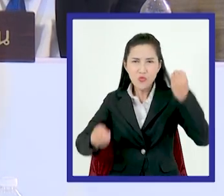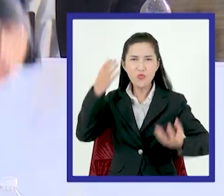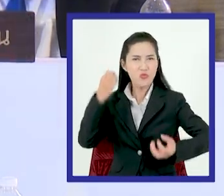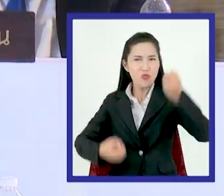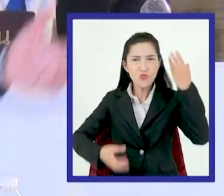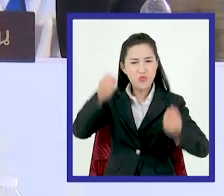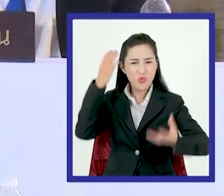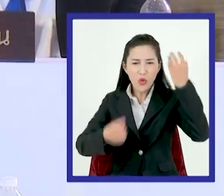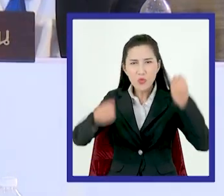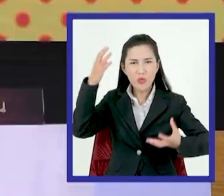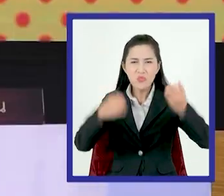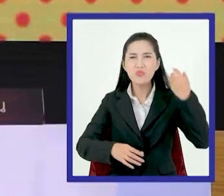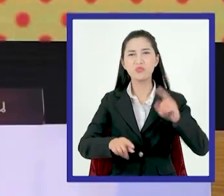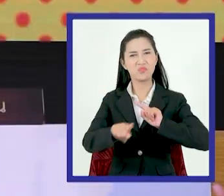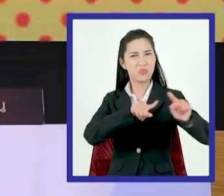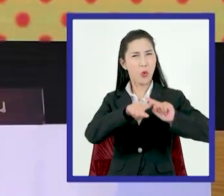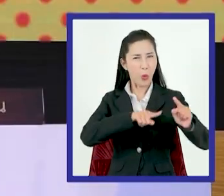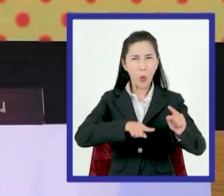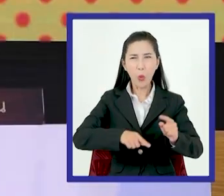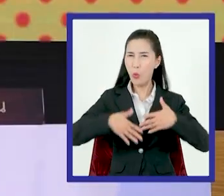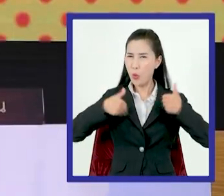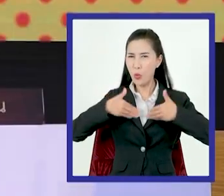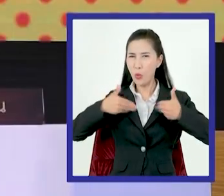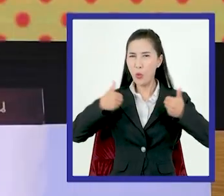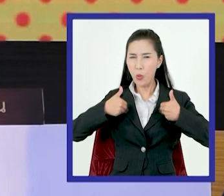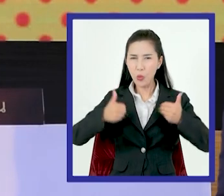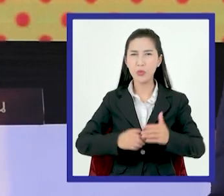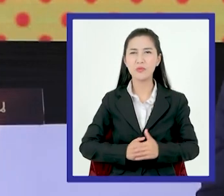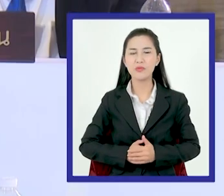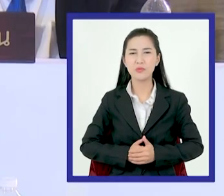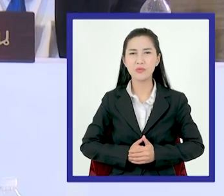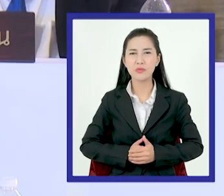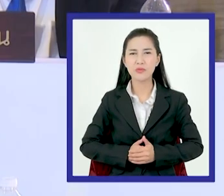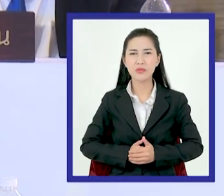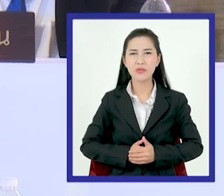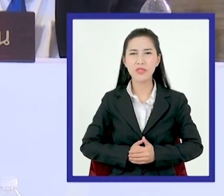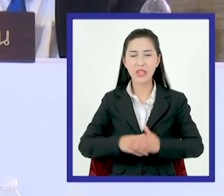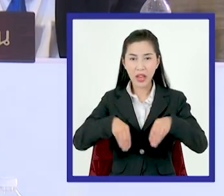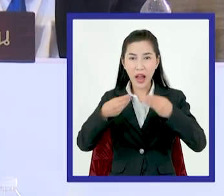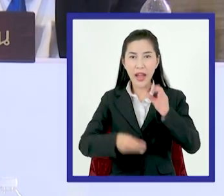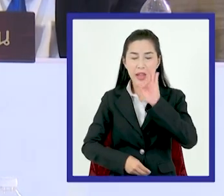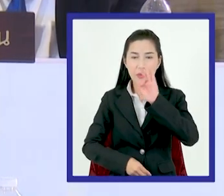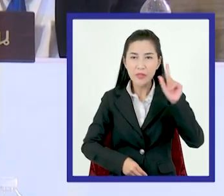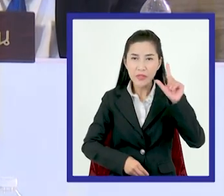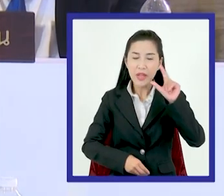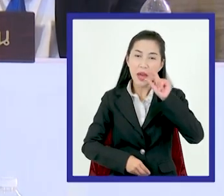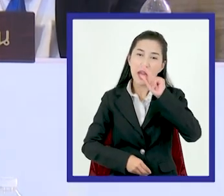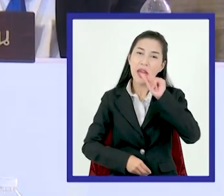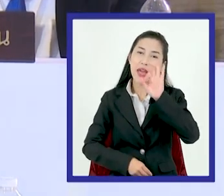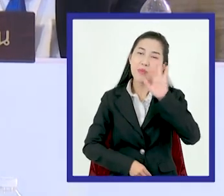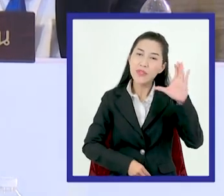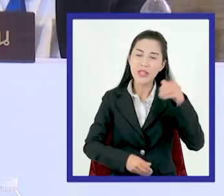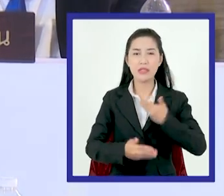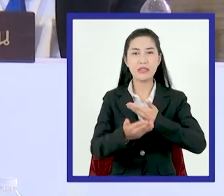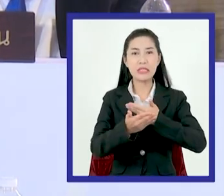มีผู้มีระดับให้มันดูคึกคักยิ่งใหญ่จากนั้นเนี่ยนะครับเราก็จะให้แฟนคลับของแต่ละฤาษีแต่ละสำนักเนี่ยซื้อบัตรเข้